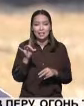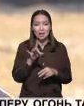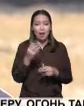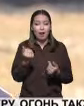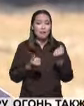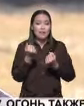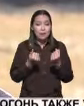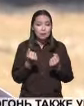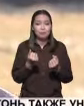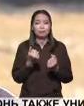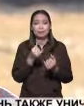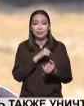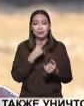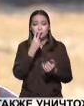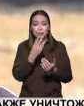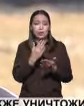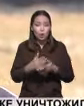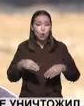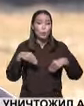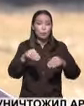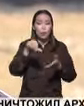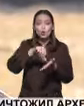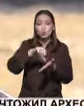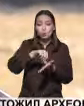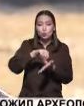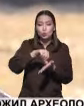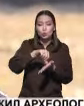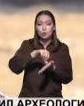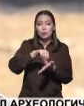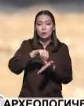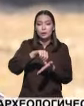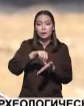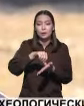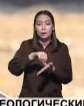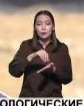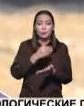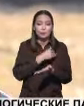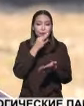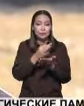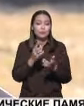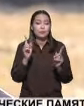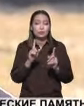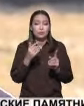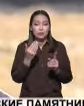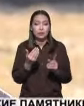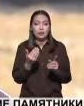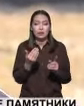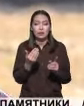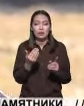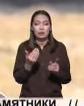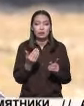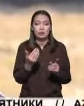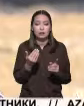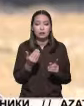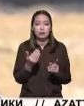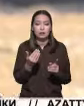автомобильной техники, как вы видите, та, которая на поле присутствует. Вот. По части оснащенности вопросов нет. Третий год